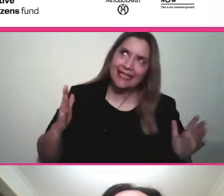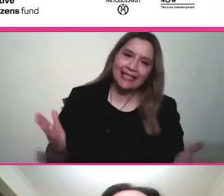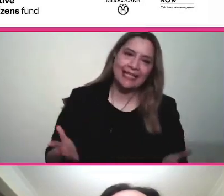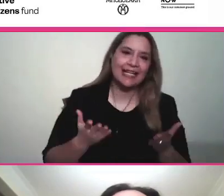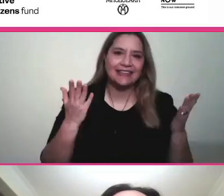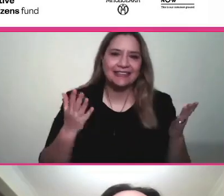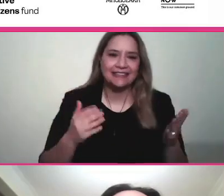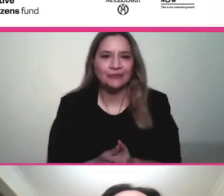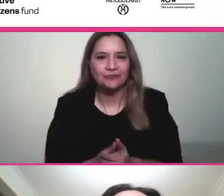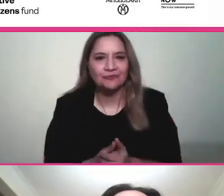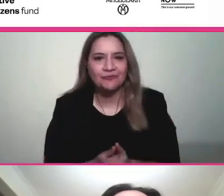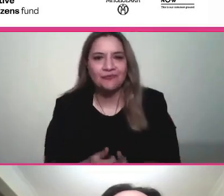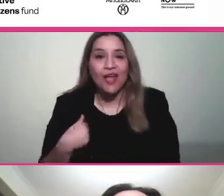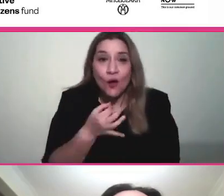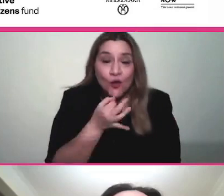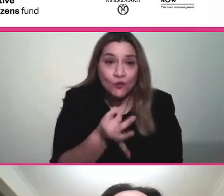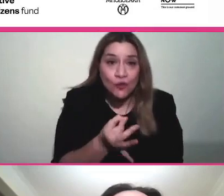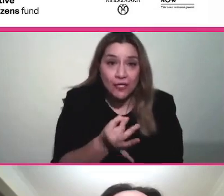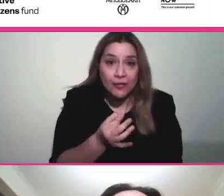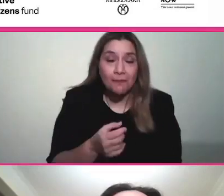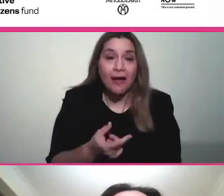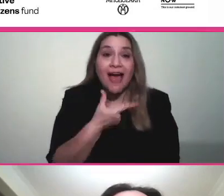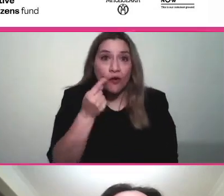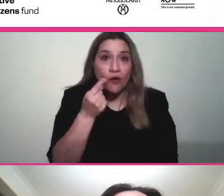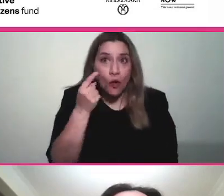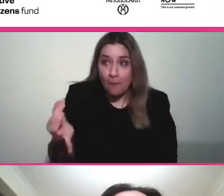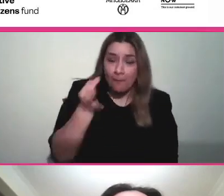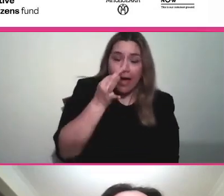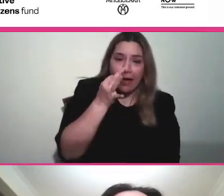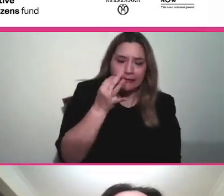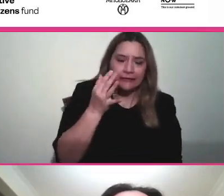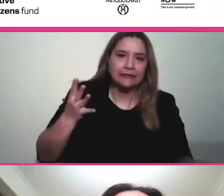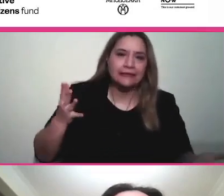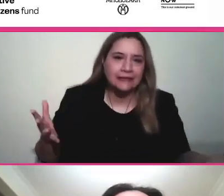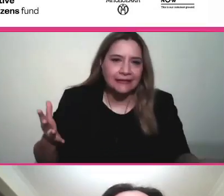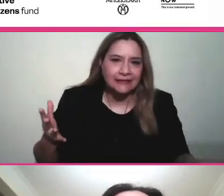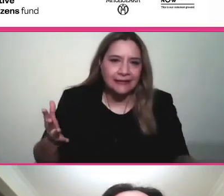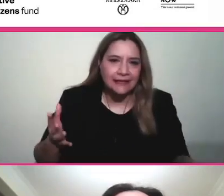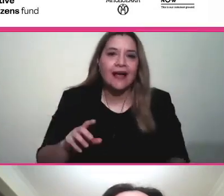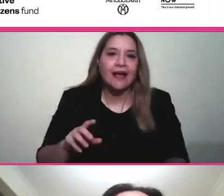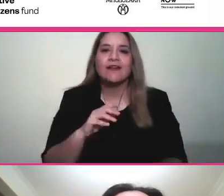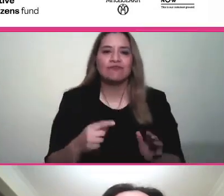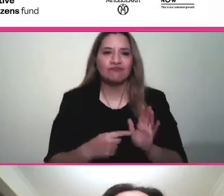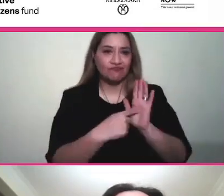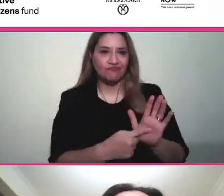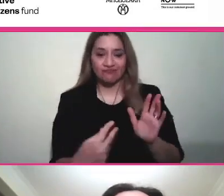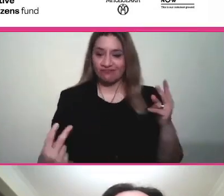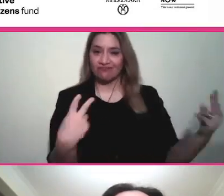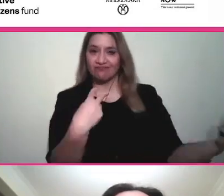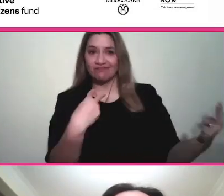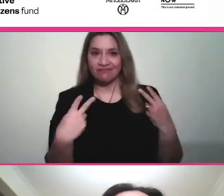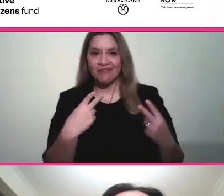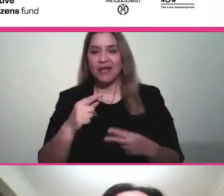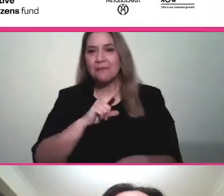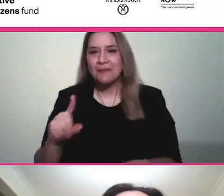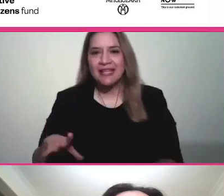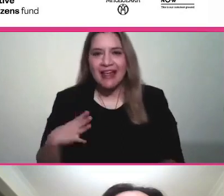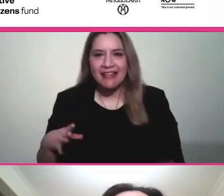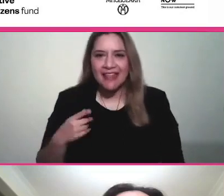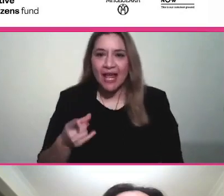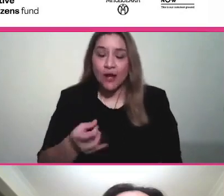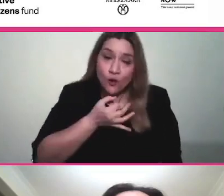Το ίντερνετ. Εγώ σας είπα ότι ματιάζομαι εύκολα και δεν πρέπει να βγαίνω μπροστά, αλλά εσείς δεν θέλατε